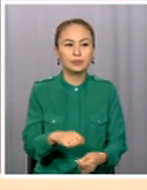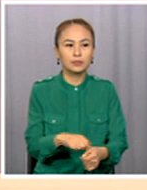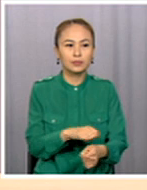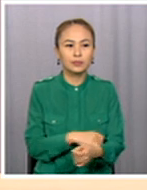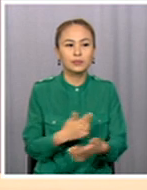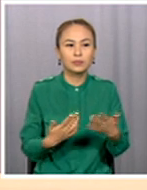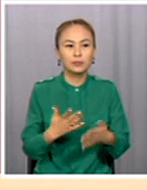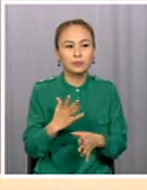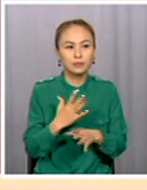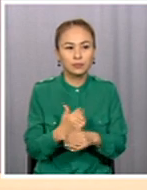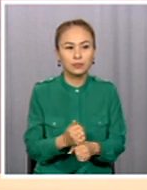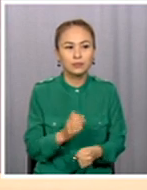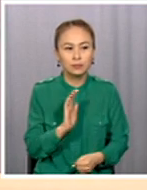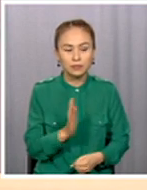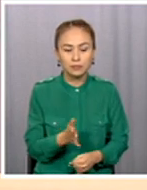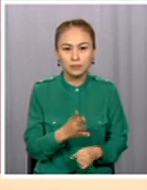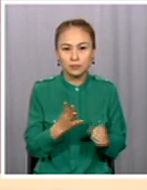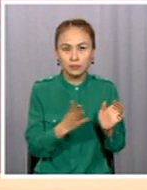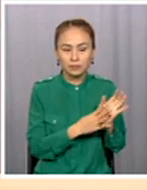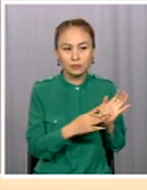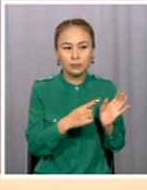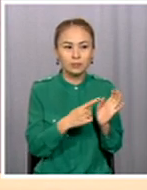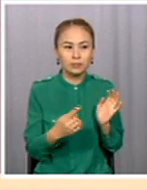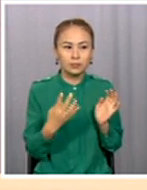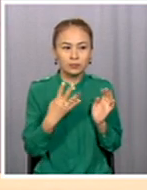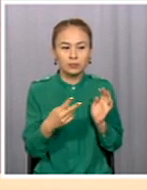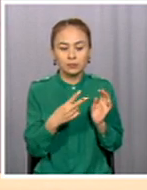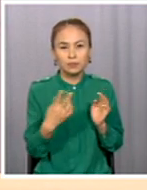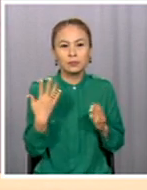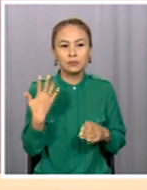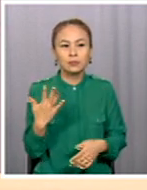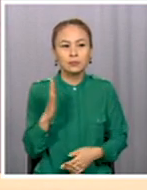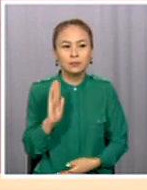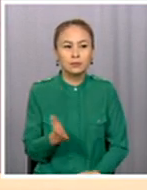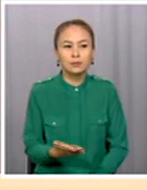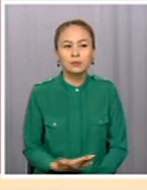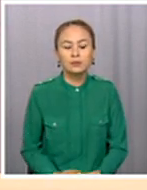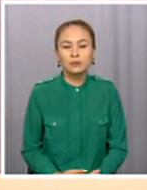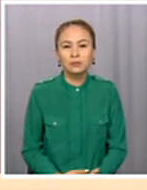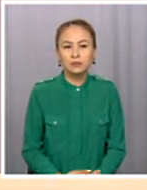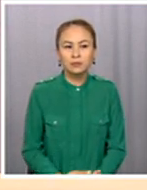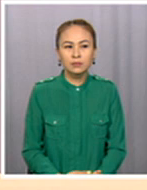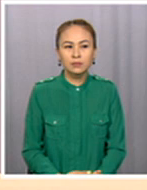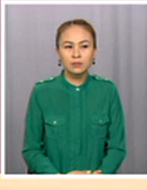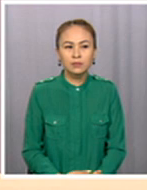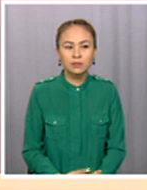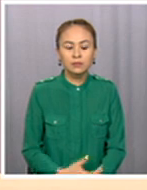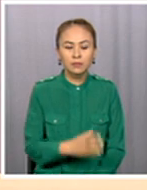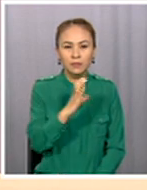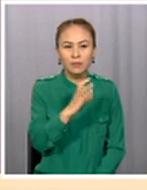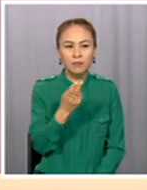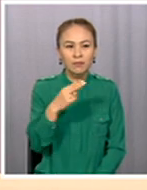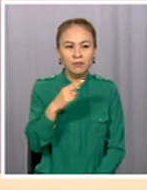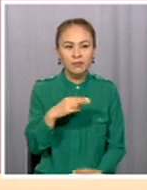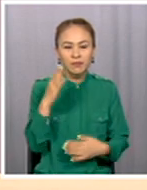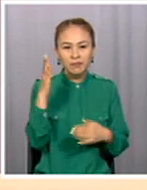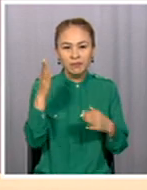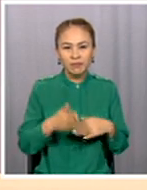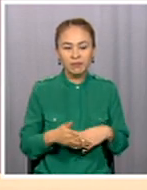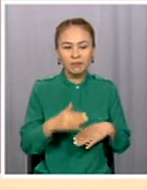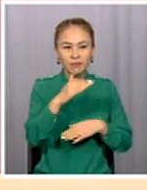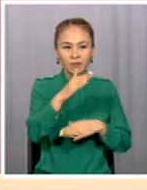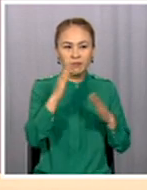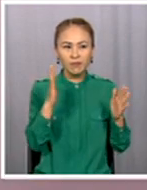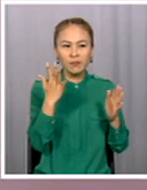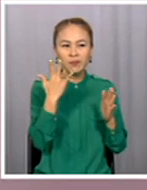метрден 4 метрді азайтамыз. Мәні 5 метрге тең. Демек, СД қабырғасы 5